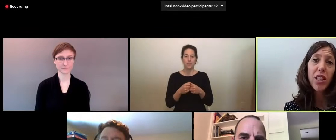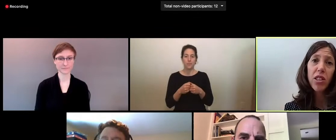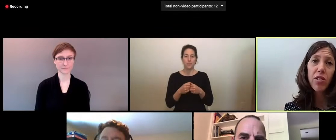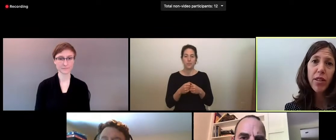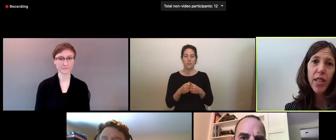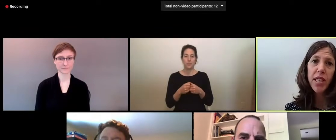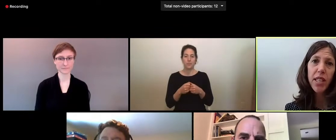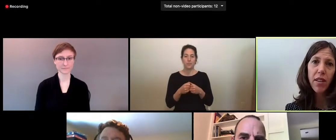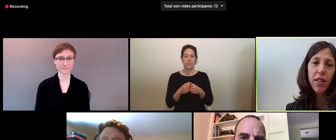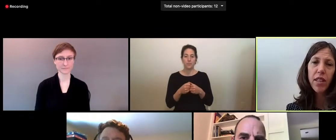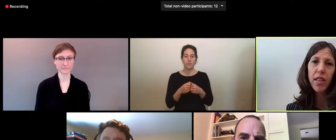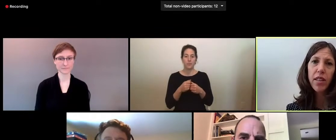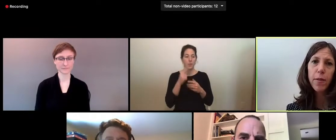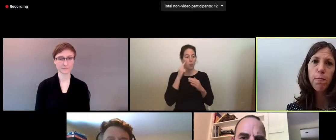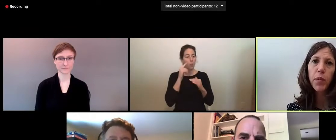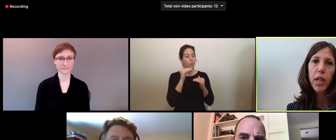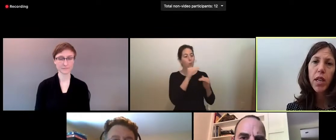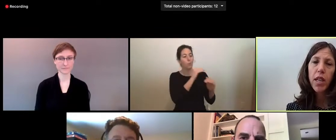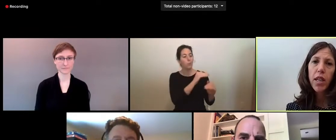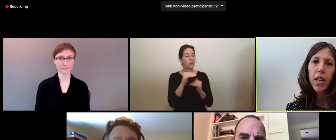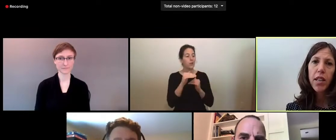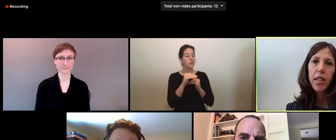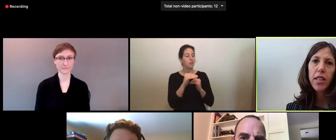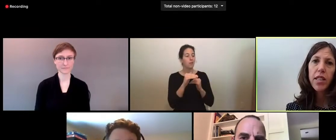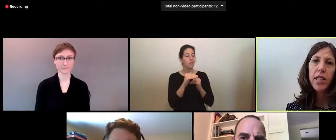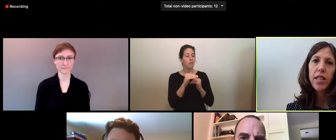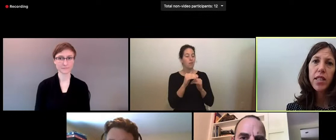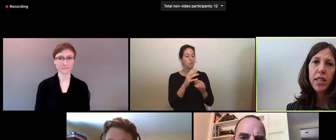la protection des résidents,